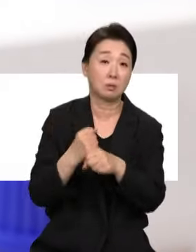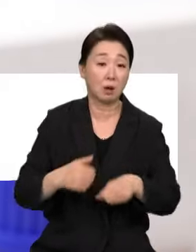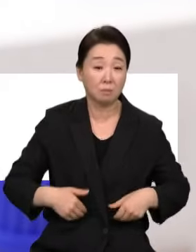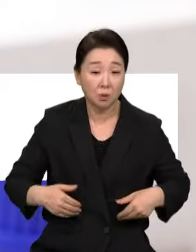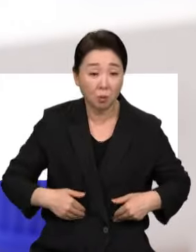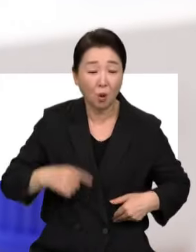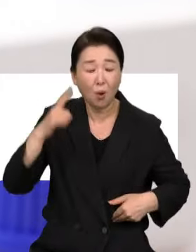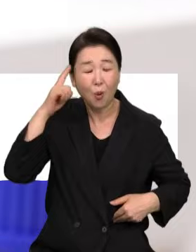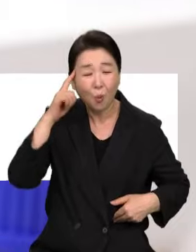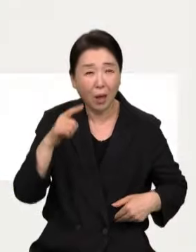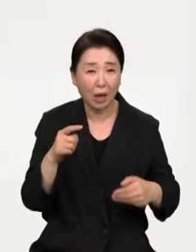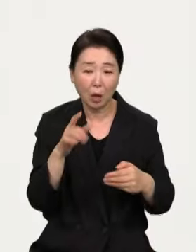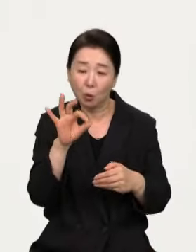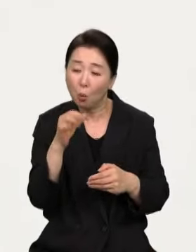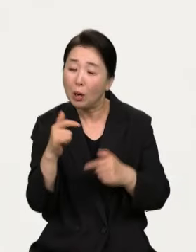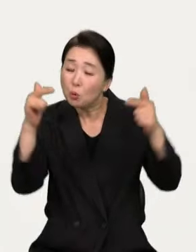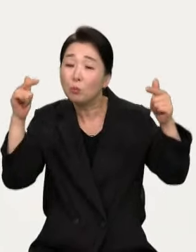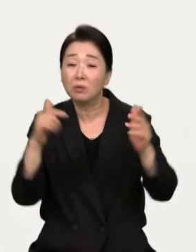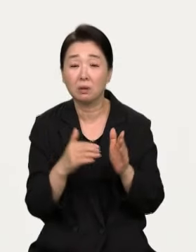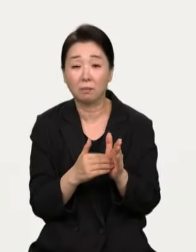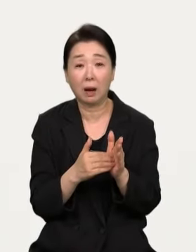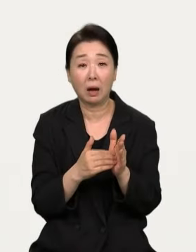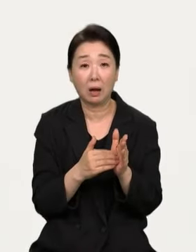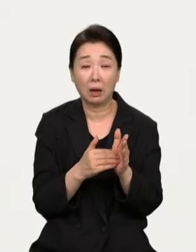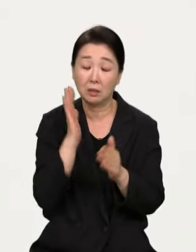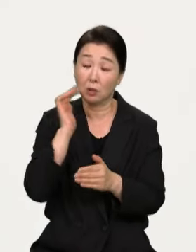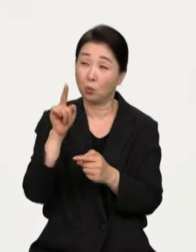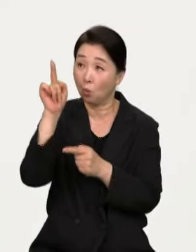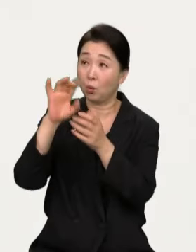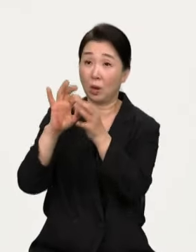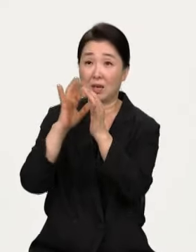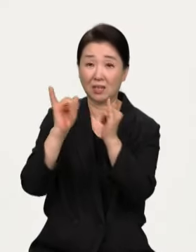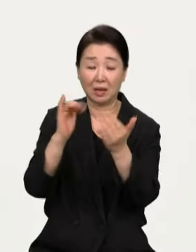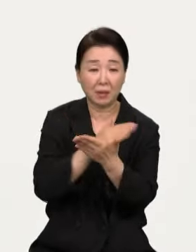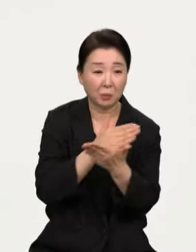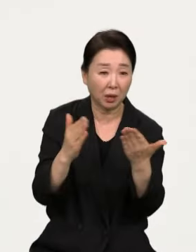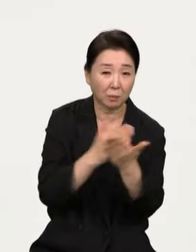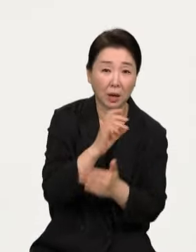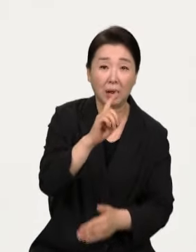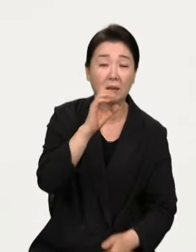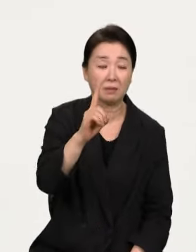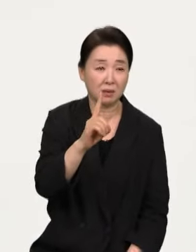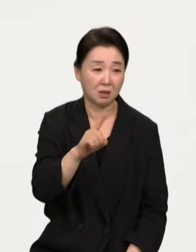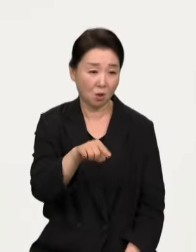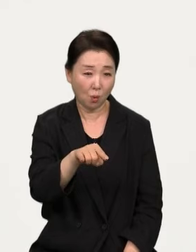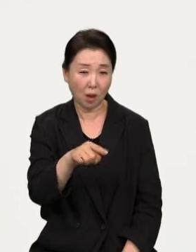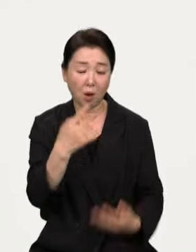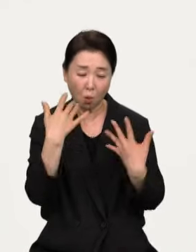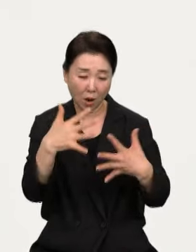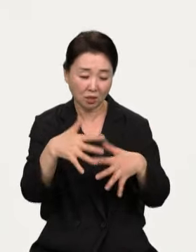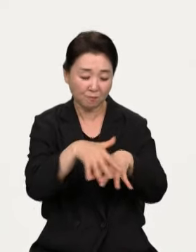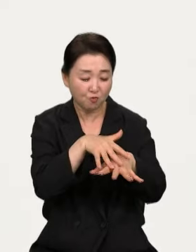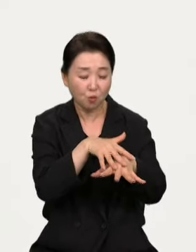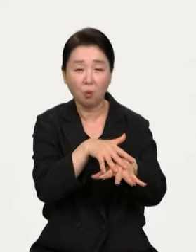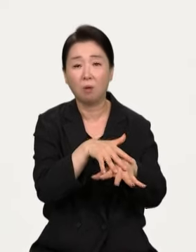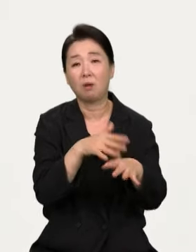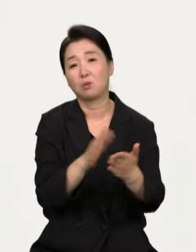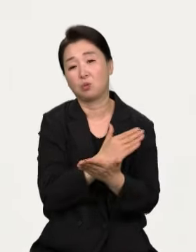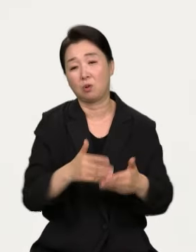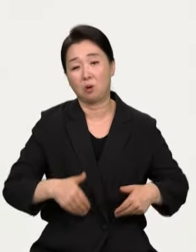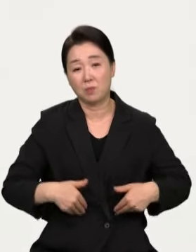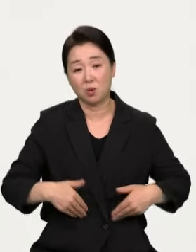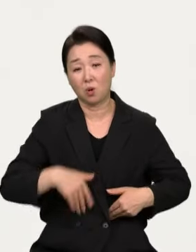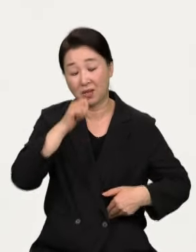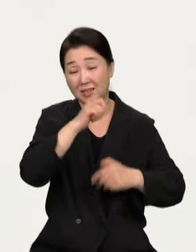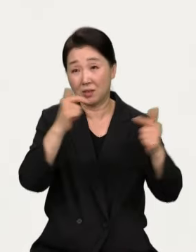규모만 좀 키울 뿐이고 대통령 시 고의 관계자는 나눠먹기식 r&d 사업에 과감한 구조 조정을 토대로 증액이 이루어질 수